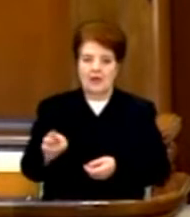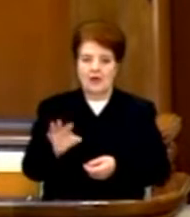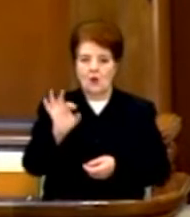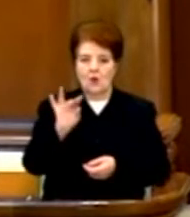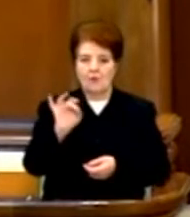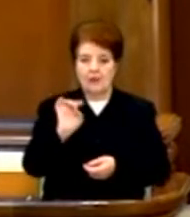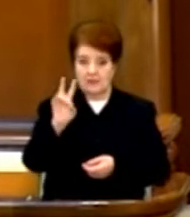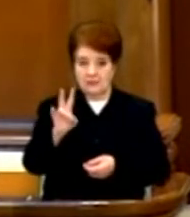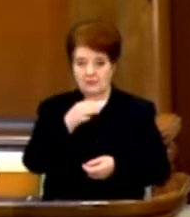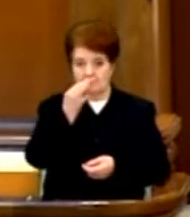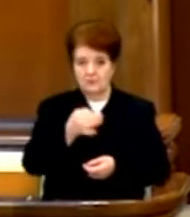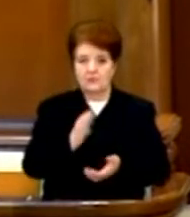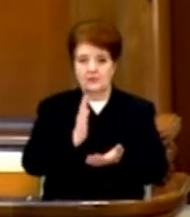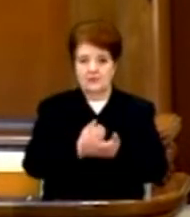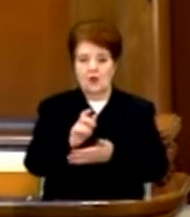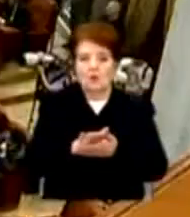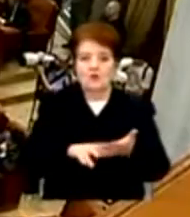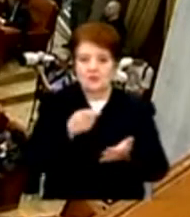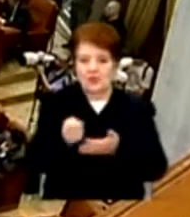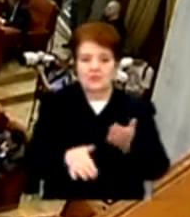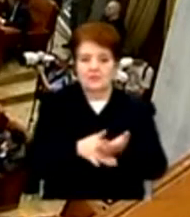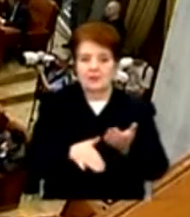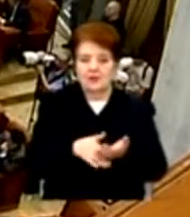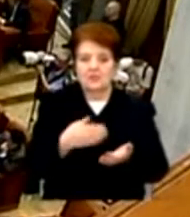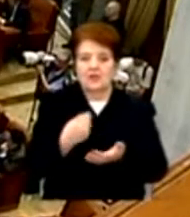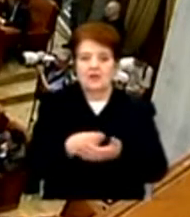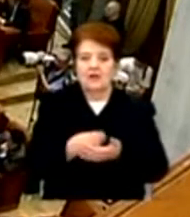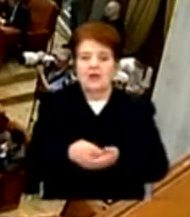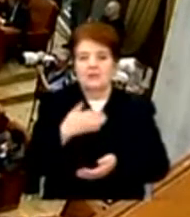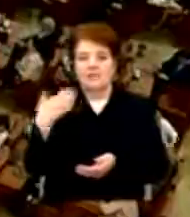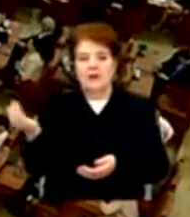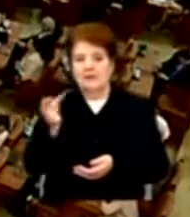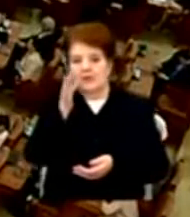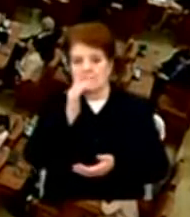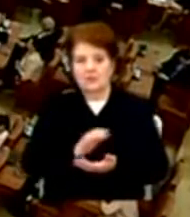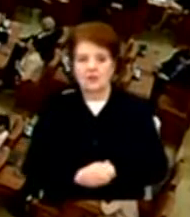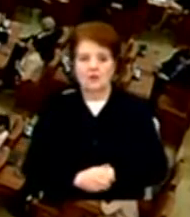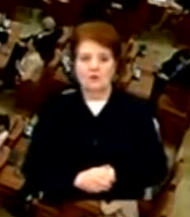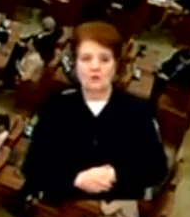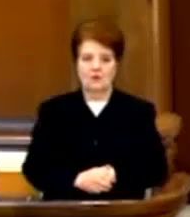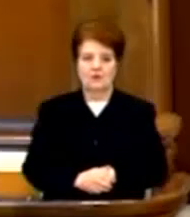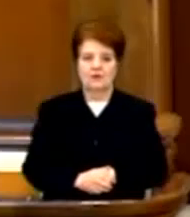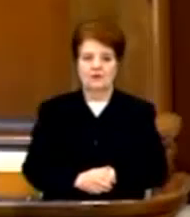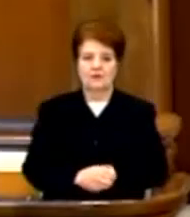Orban a negat că ar fi existat o cerere de sprijin financiar din partea Chișinăului.